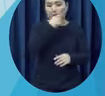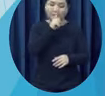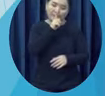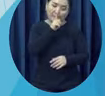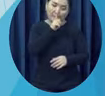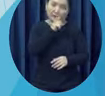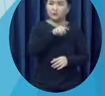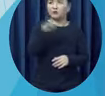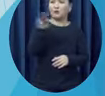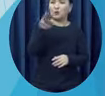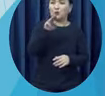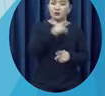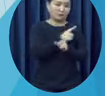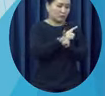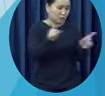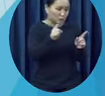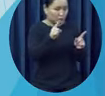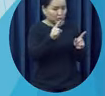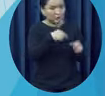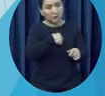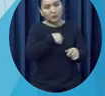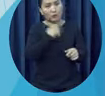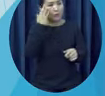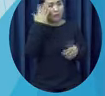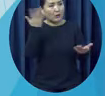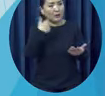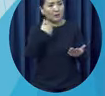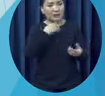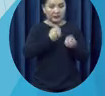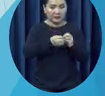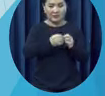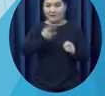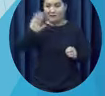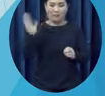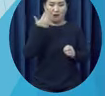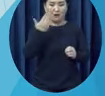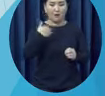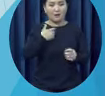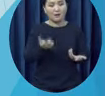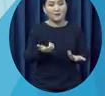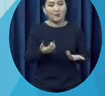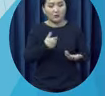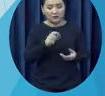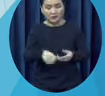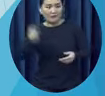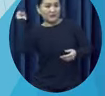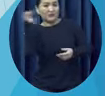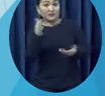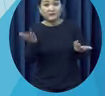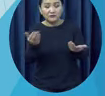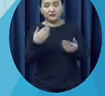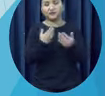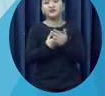үл оошох, зөрүүдлэх, бодлогогүй алхам хийх, тийм ээ, хаалгуудээ савах, эсвэл ямар нэгэн юм авч шидэх гих